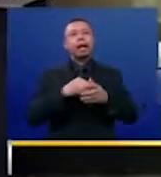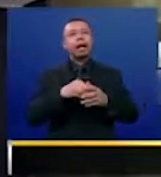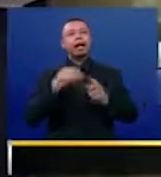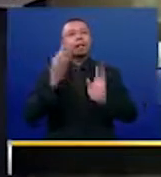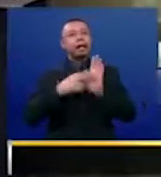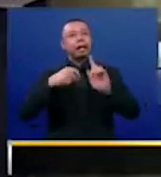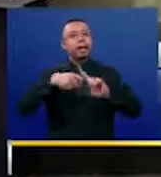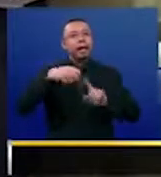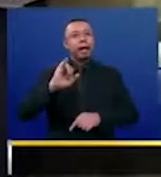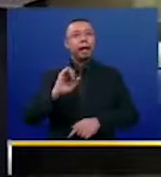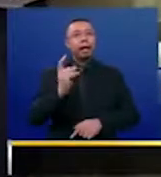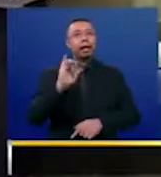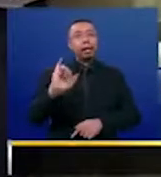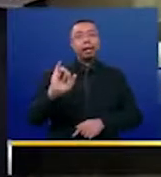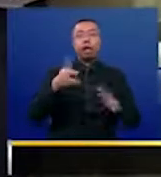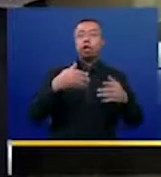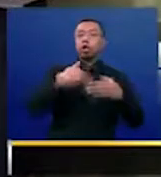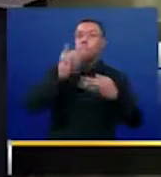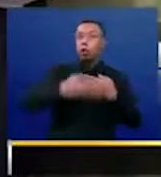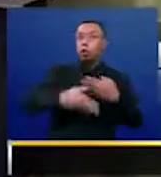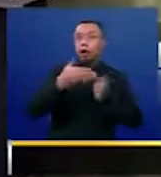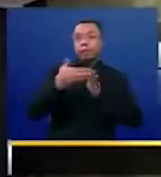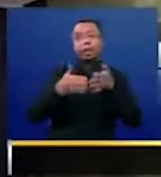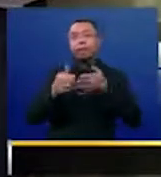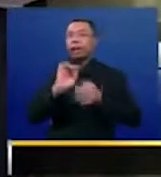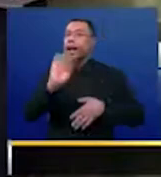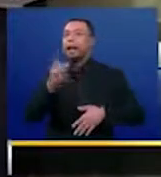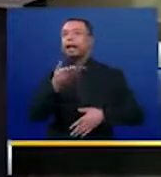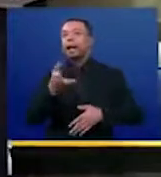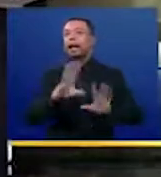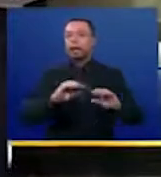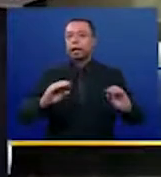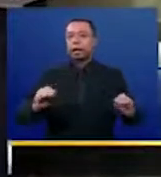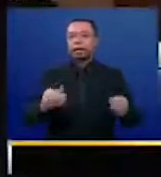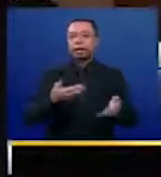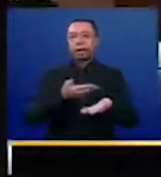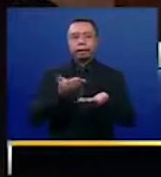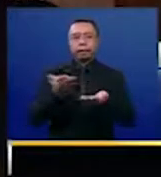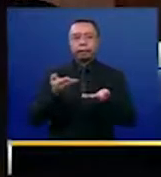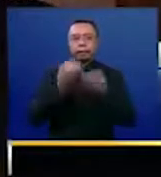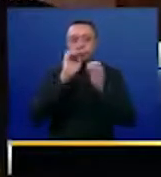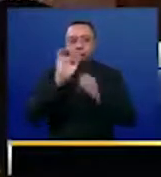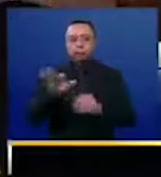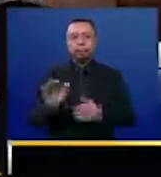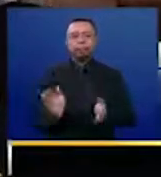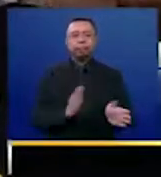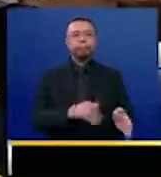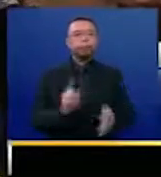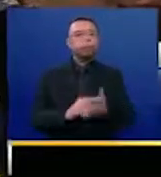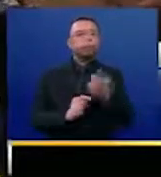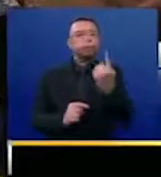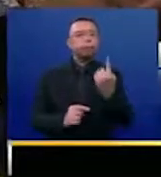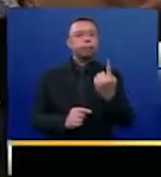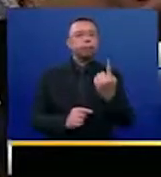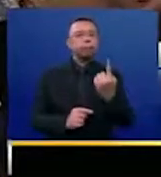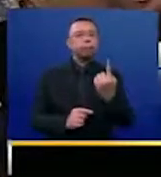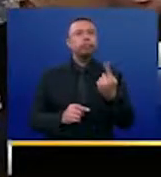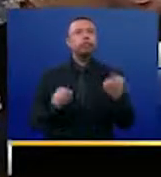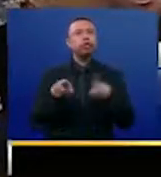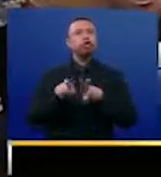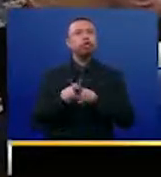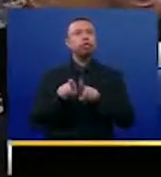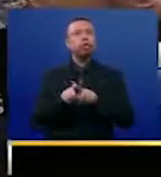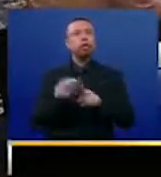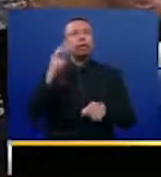NKRI apa program strategis yang akan anda lakukan silahkan dijawab baik yang pertama sesuai dengan